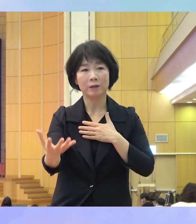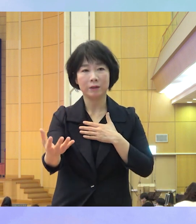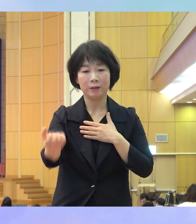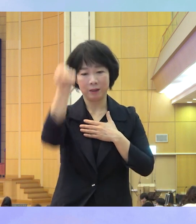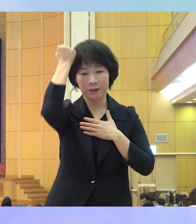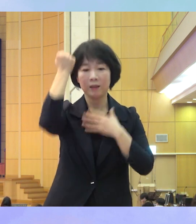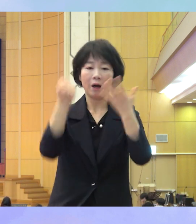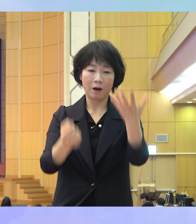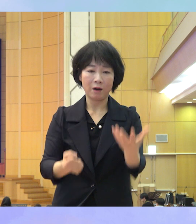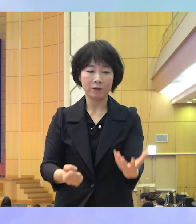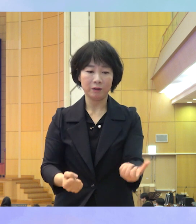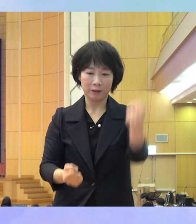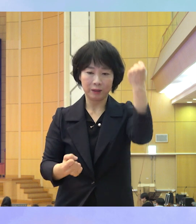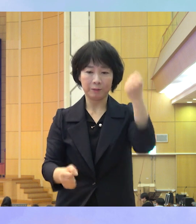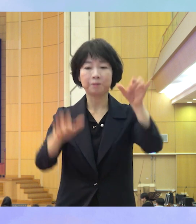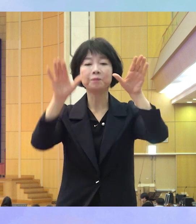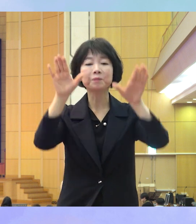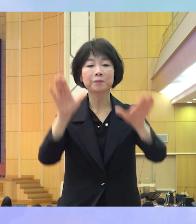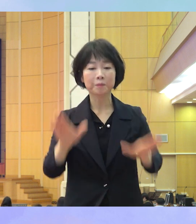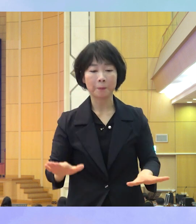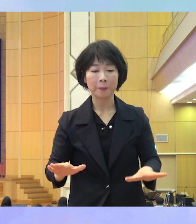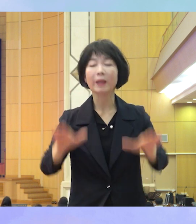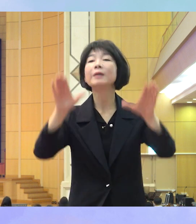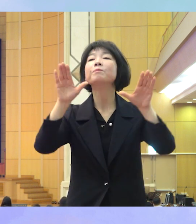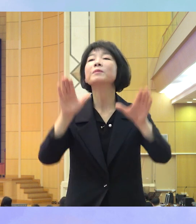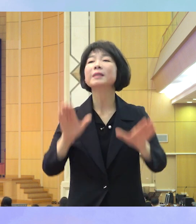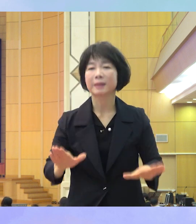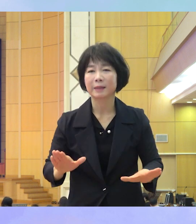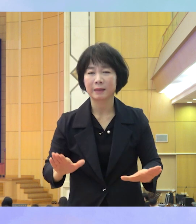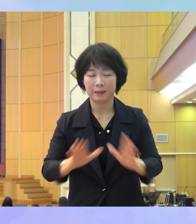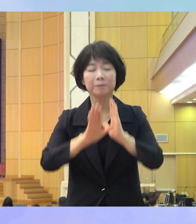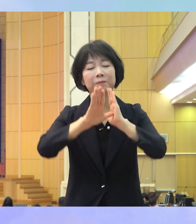구원함을 얻으리. 이때라 이때라